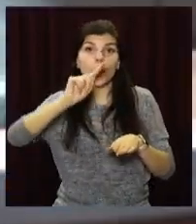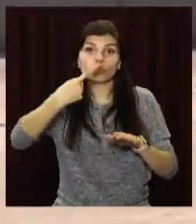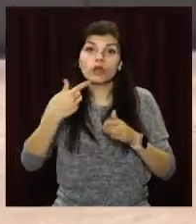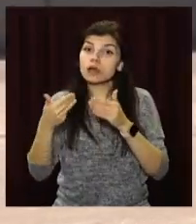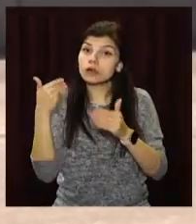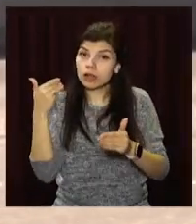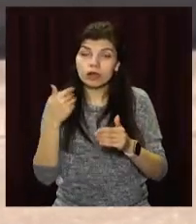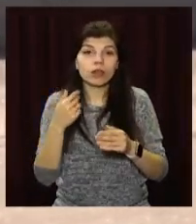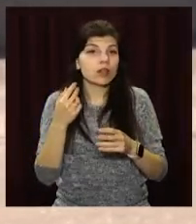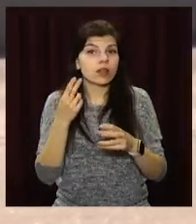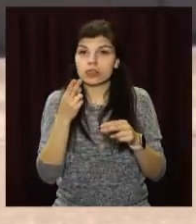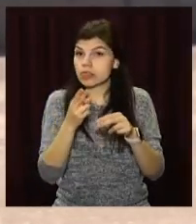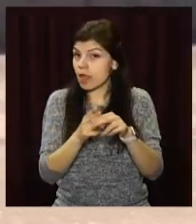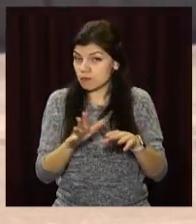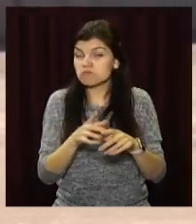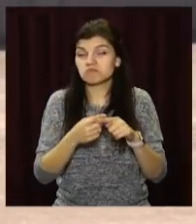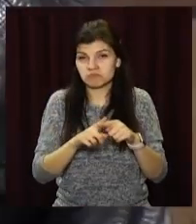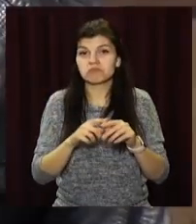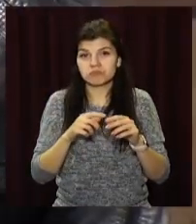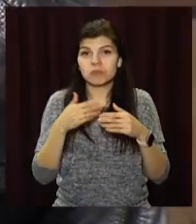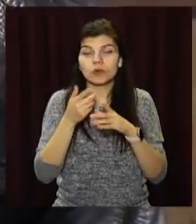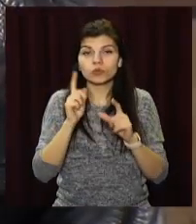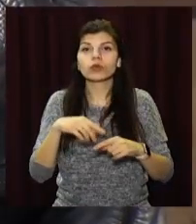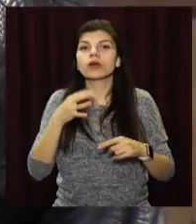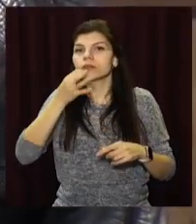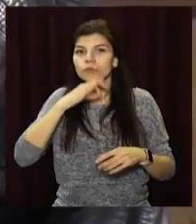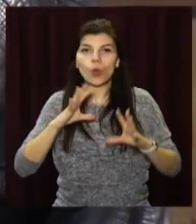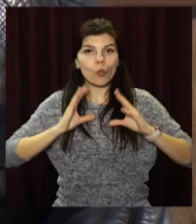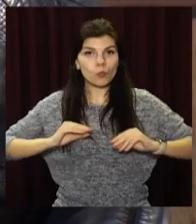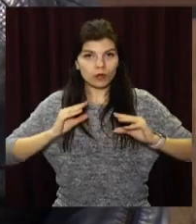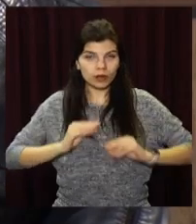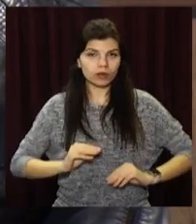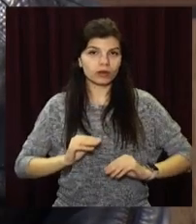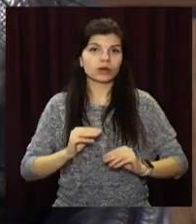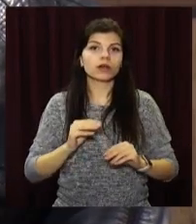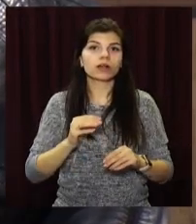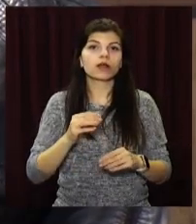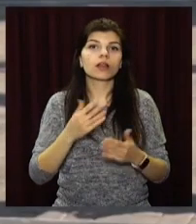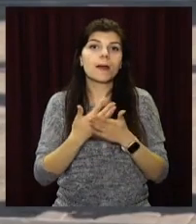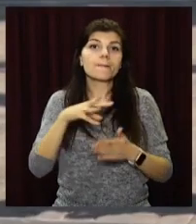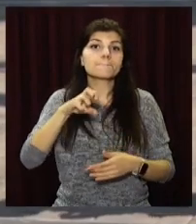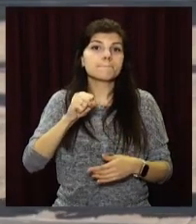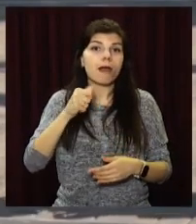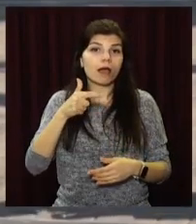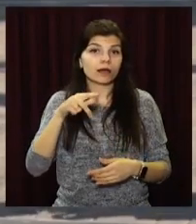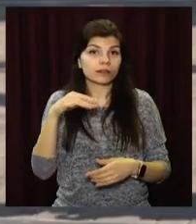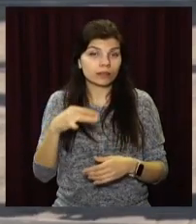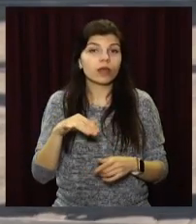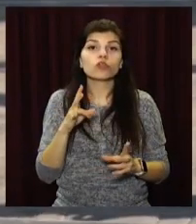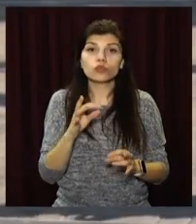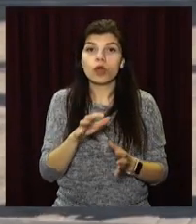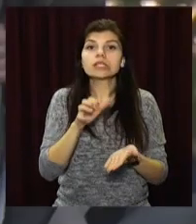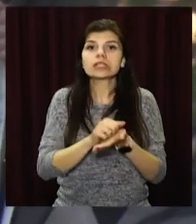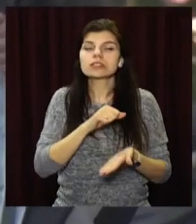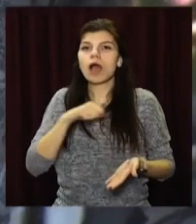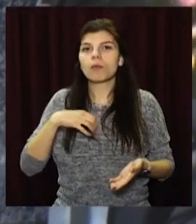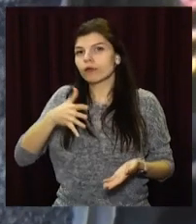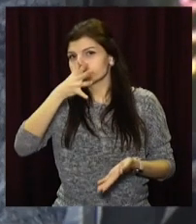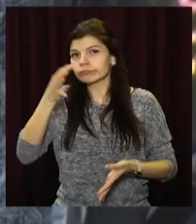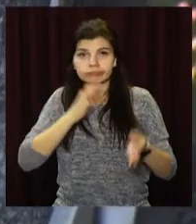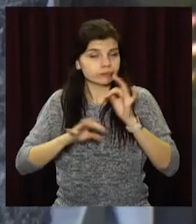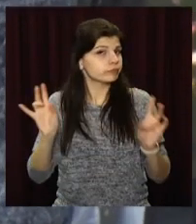раніше не завадять також навесні, заспокійливі та деякі препарати, наприклад, магній. Втім, займатися самолікуванням